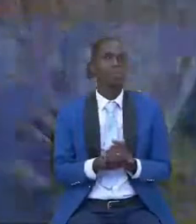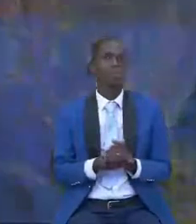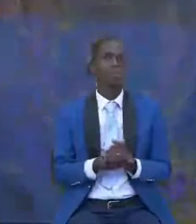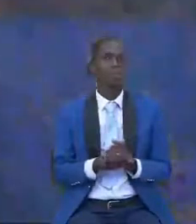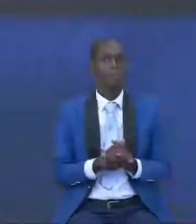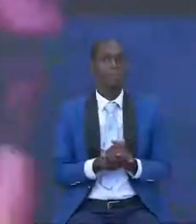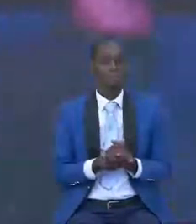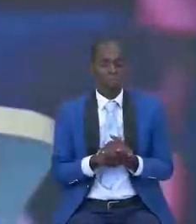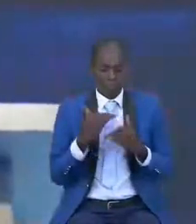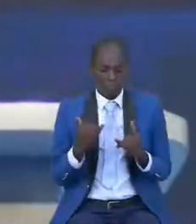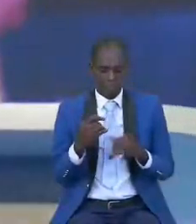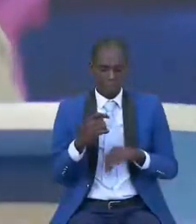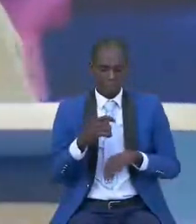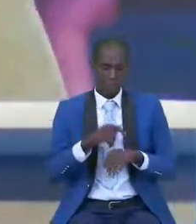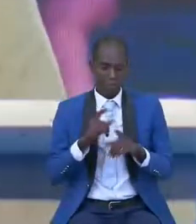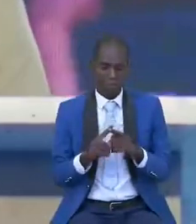J'ai dit maintenant.